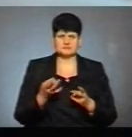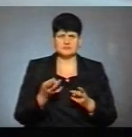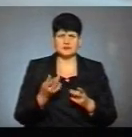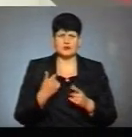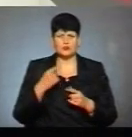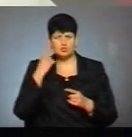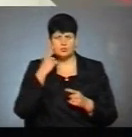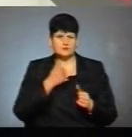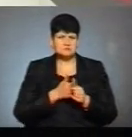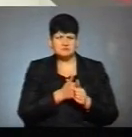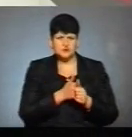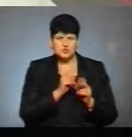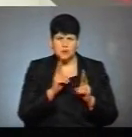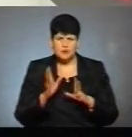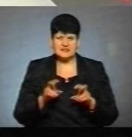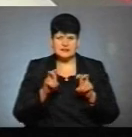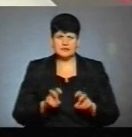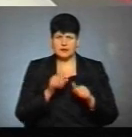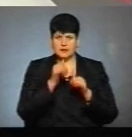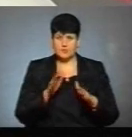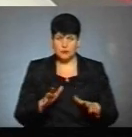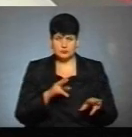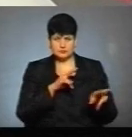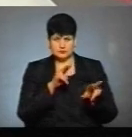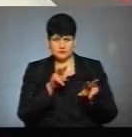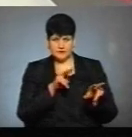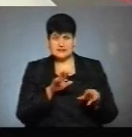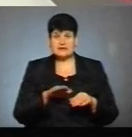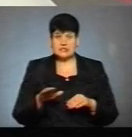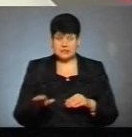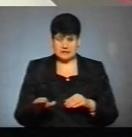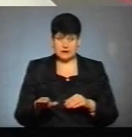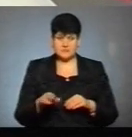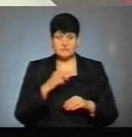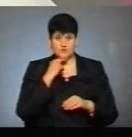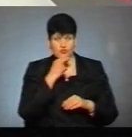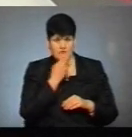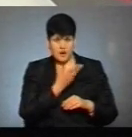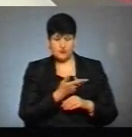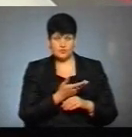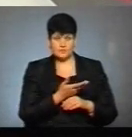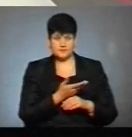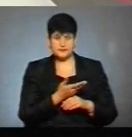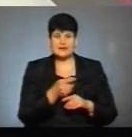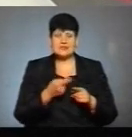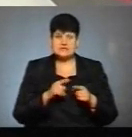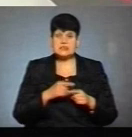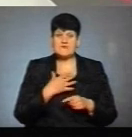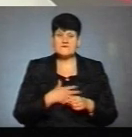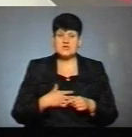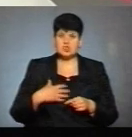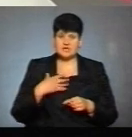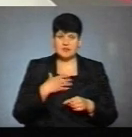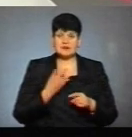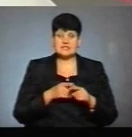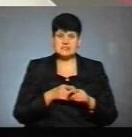їх переслідує, вони не можуть сидіти на місці. Придивіться до своїх дітей, доки не пізно, зверніть на них увагу. Тому що це важливо, ця зараза